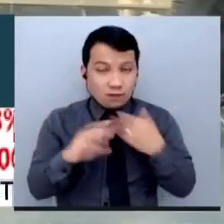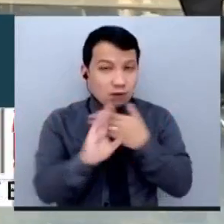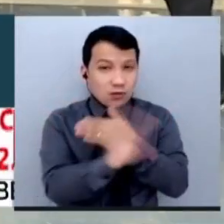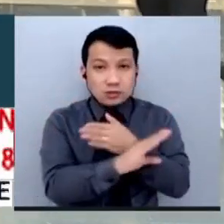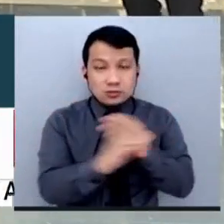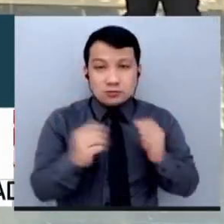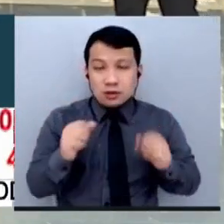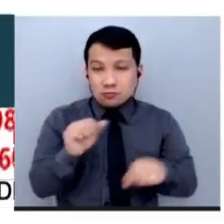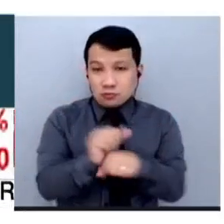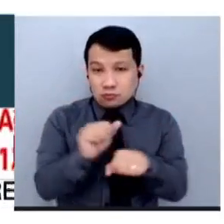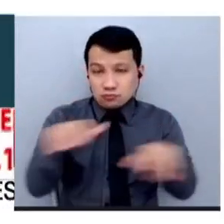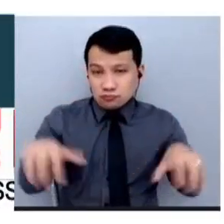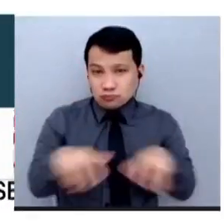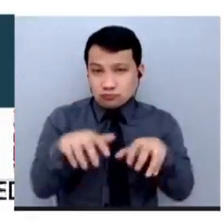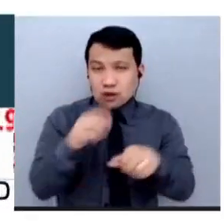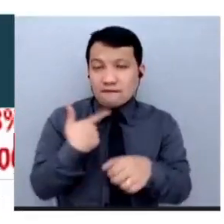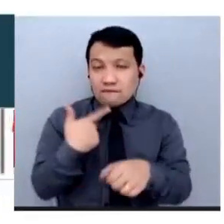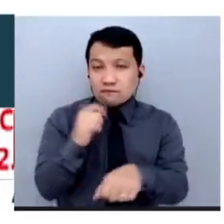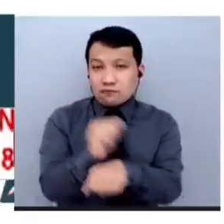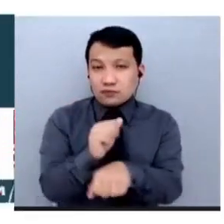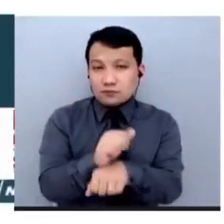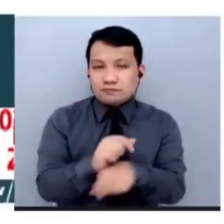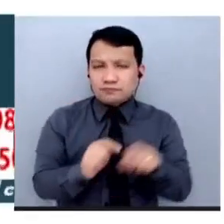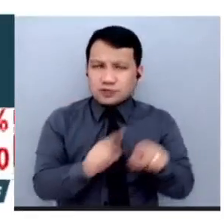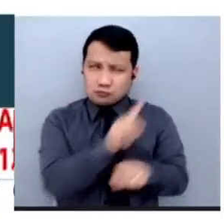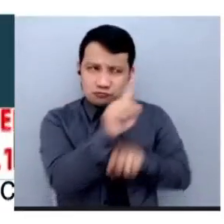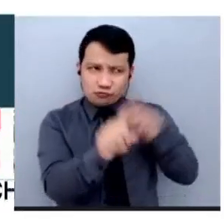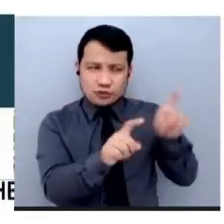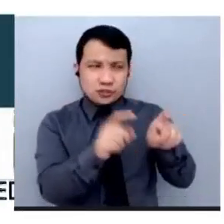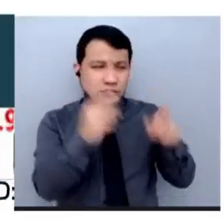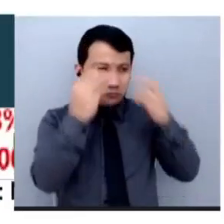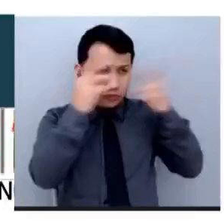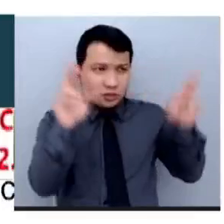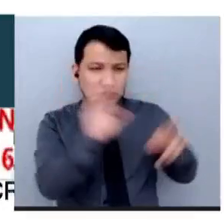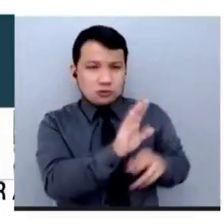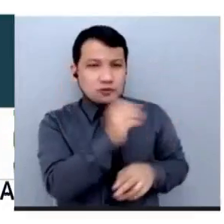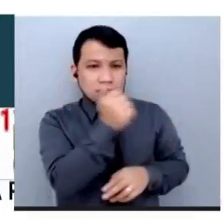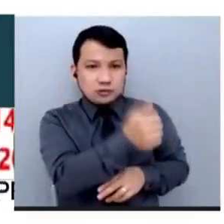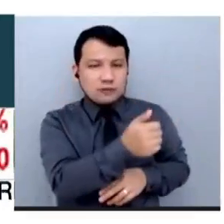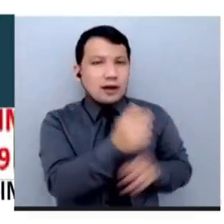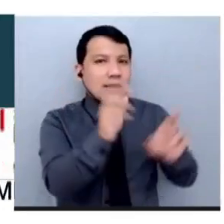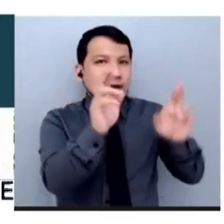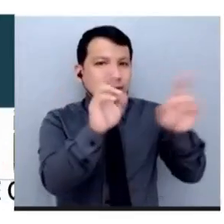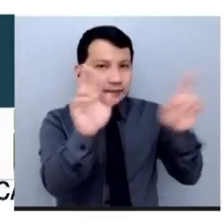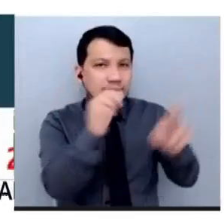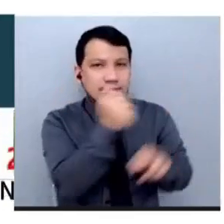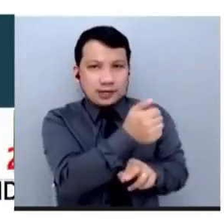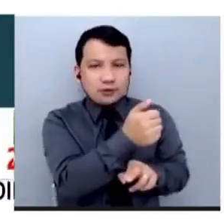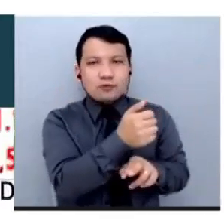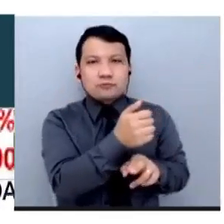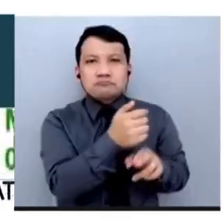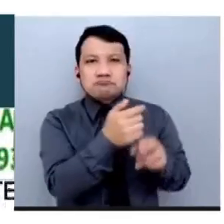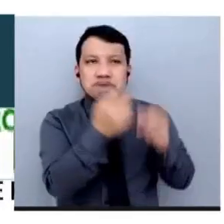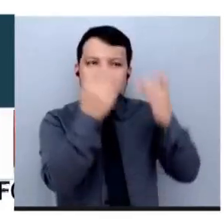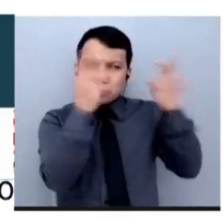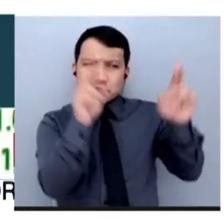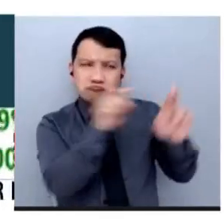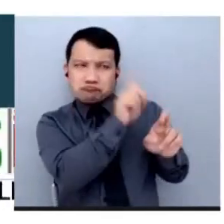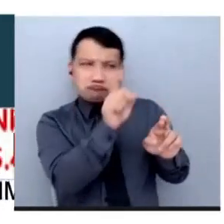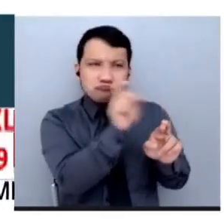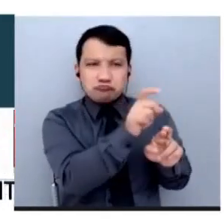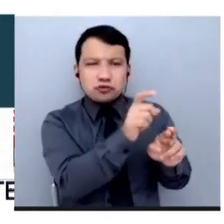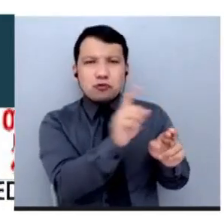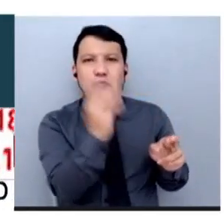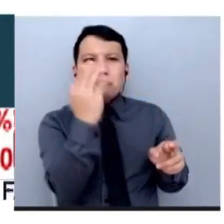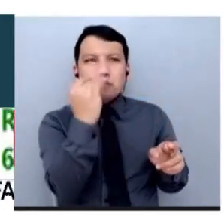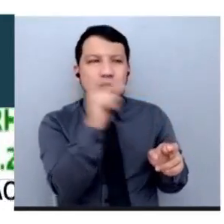Bilang mayor po ng Navotas City, kanina nga sinabi niyo, Mayor, na handang-handa na kayo. I want to ask you